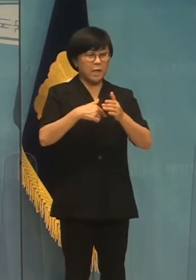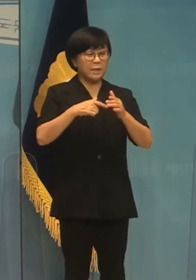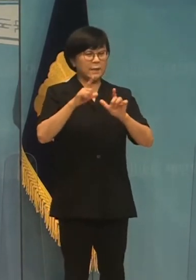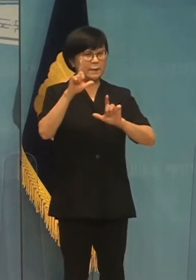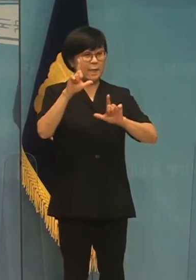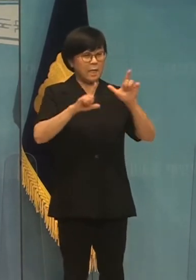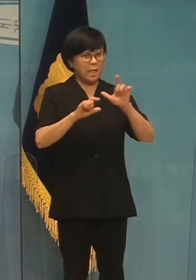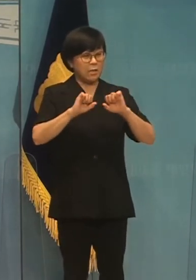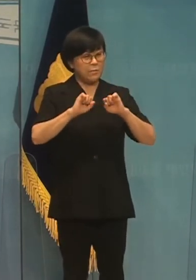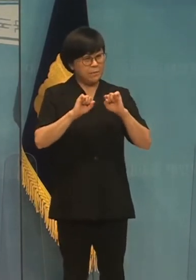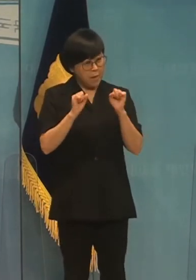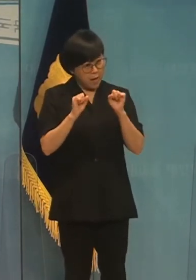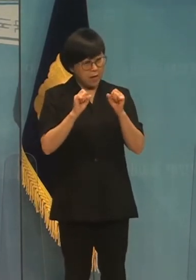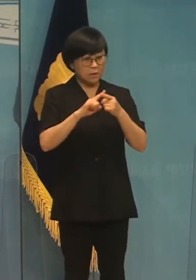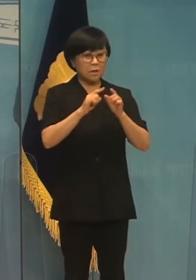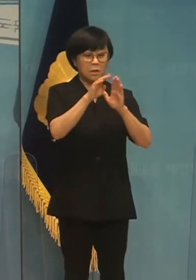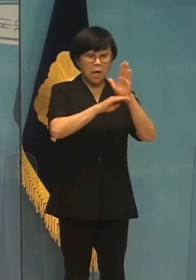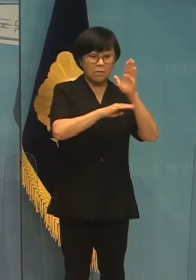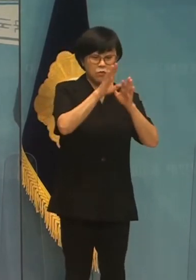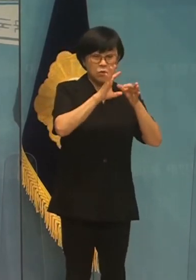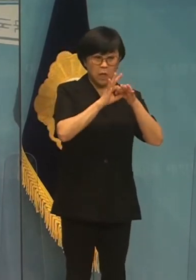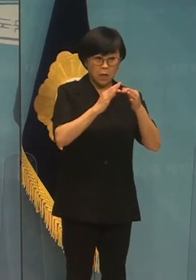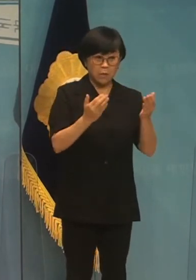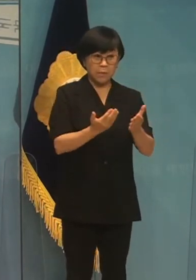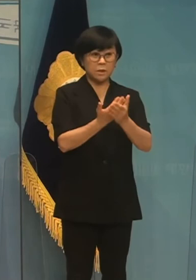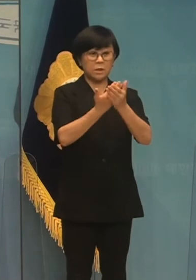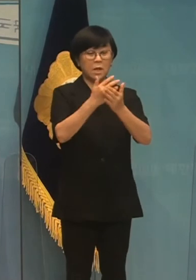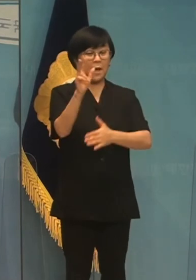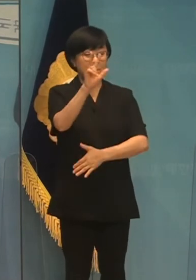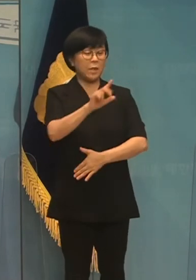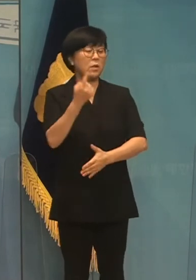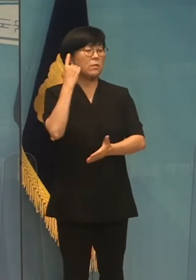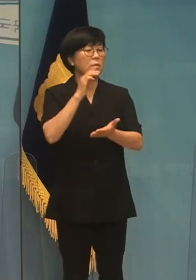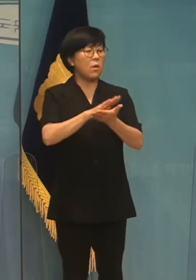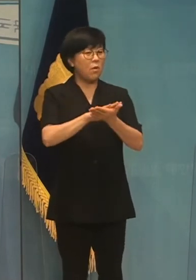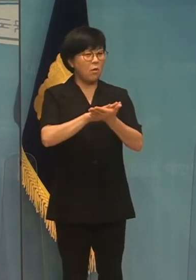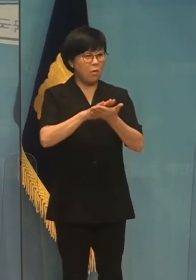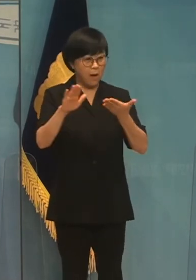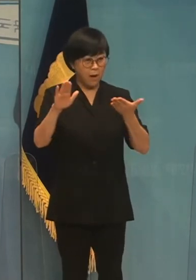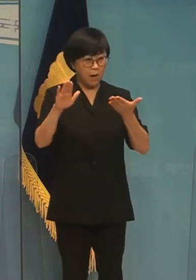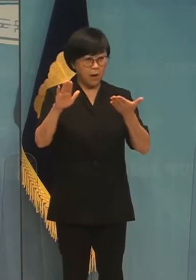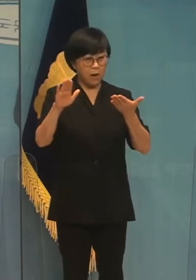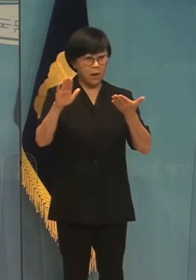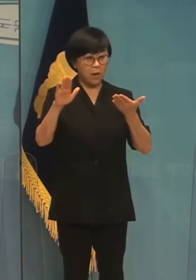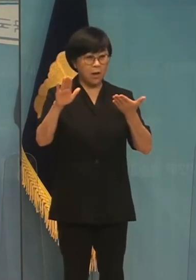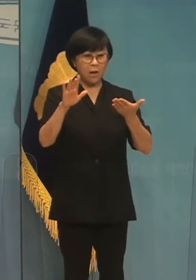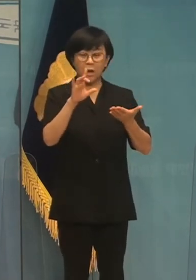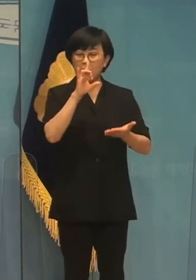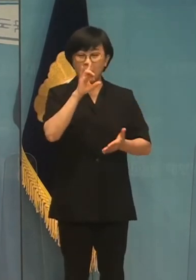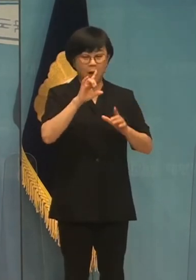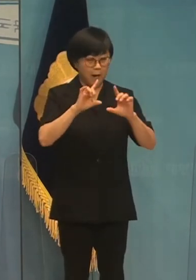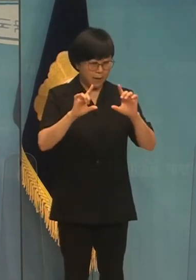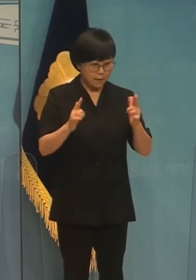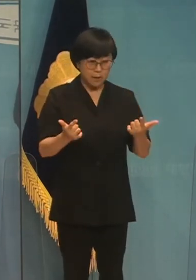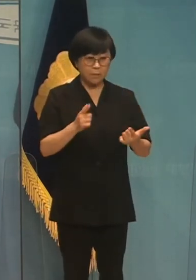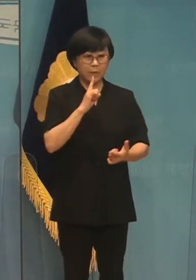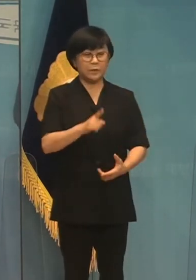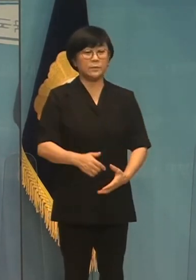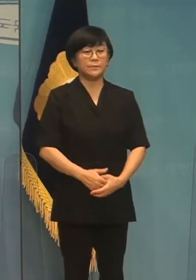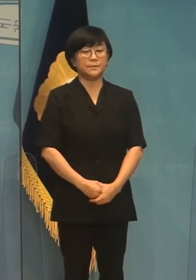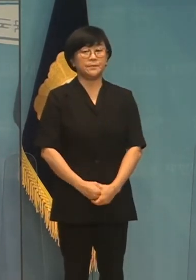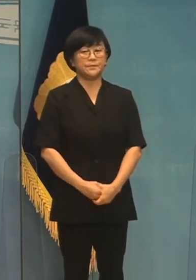해서 남북관계가 좋아지거나 한반도의 평화가 정착되는 것이 아니라는